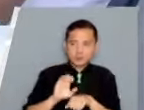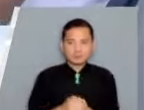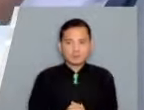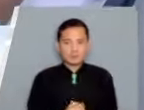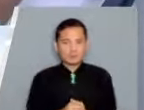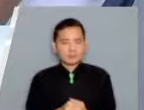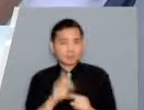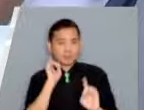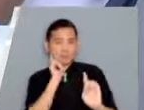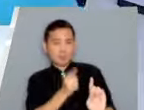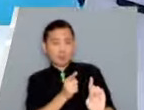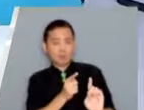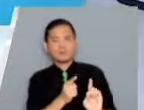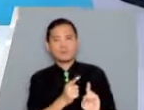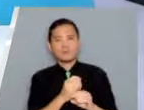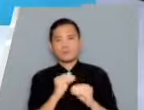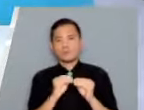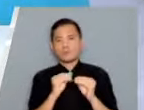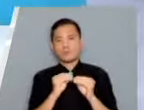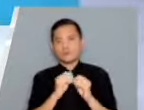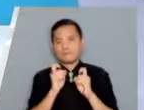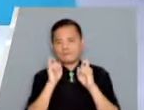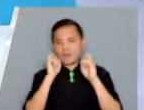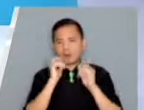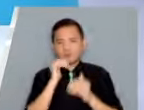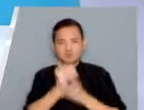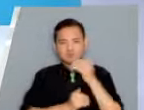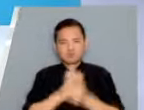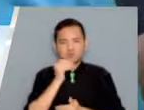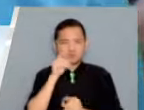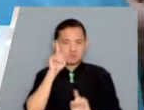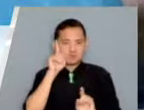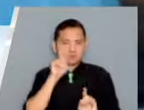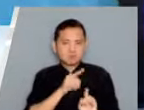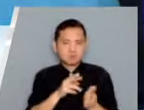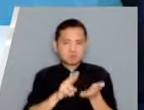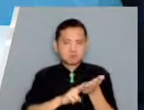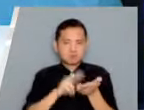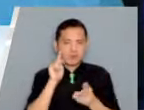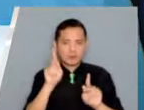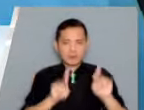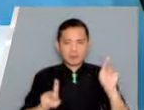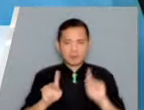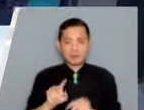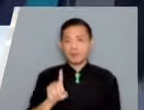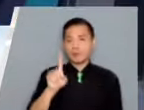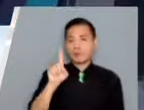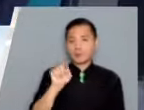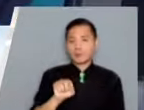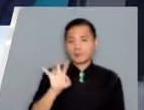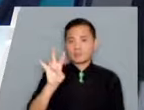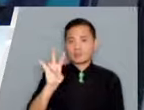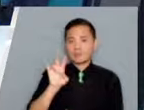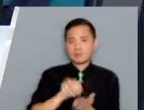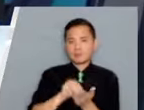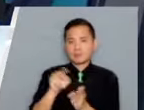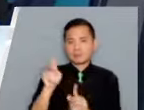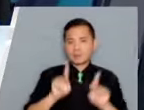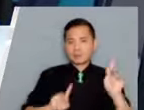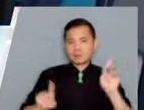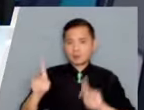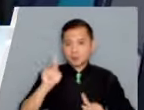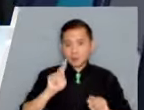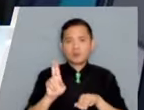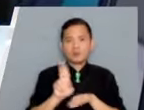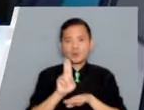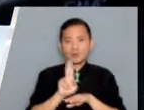mailapit sa mga botante ang pagpaparehistro. Ayon sa COMELEC, nasa 1.7 million na botante na ang gumamit ng Register